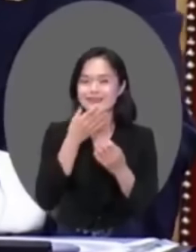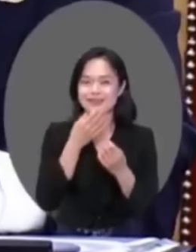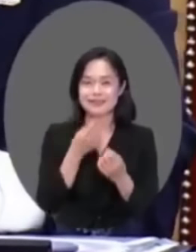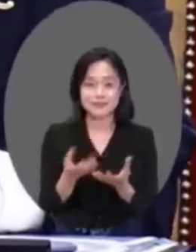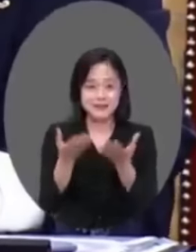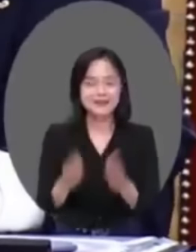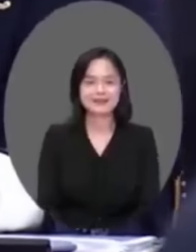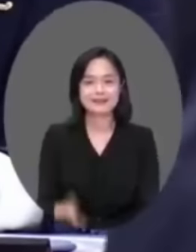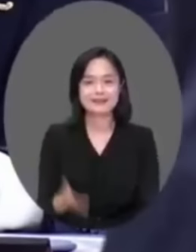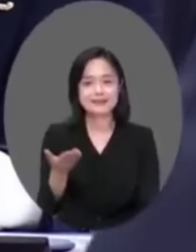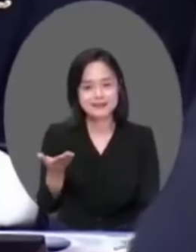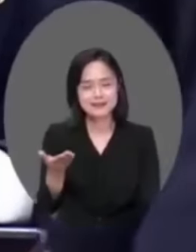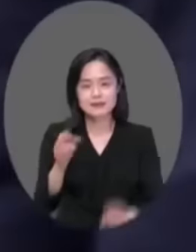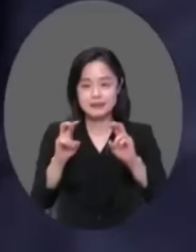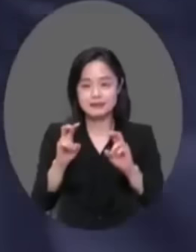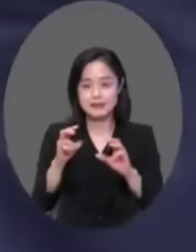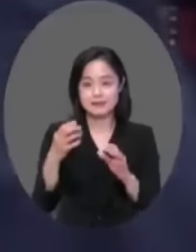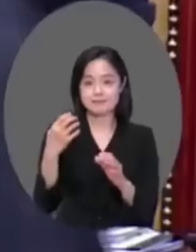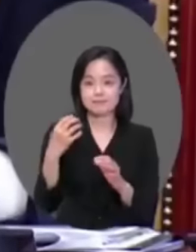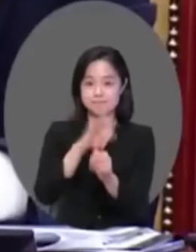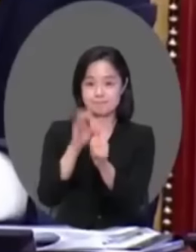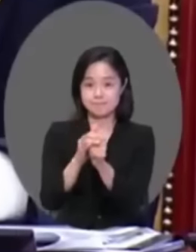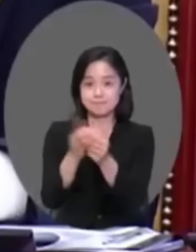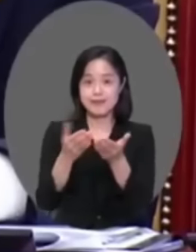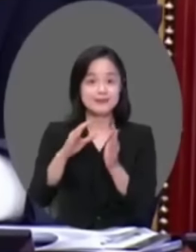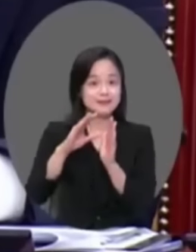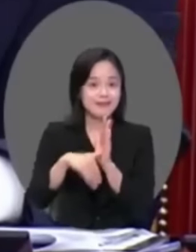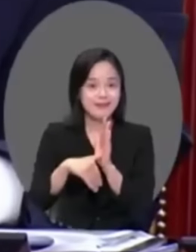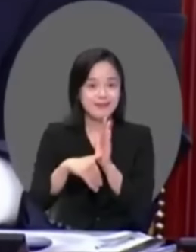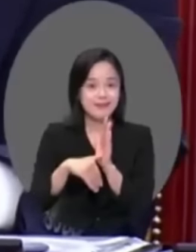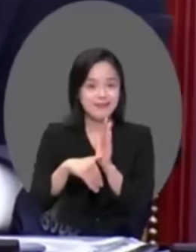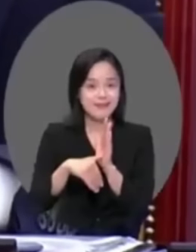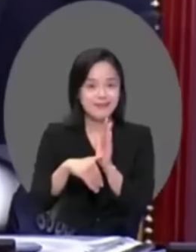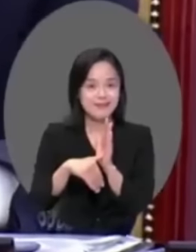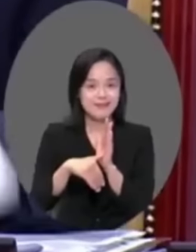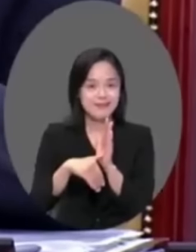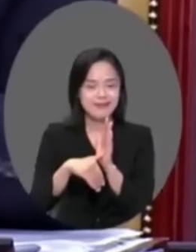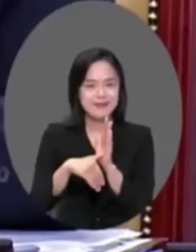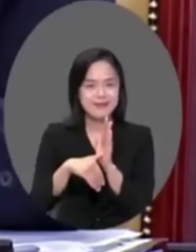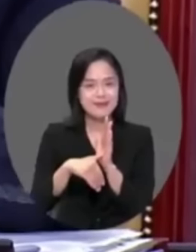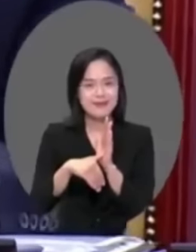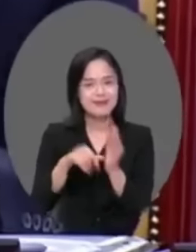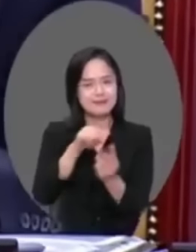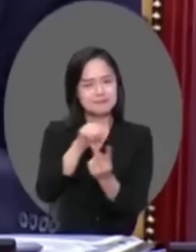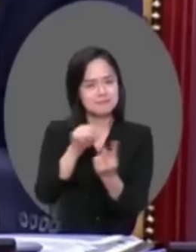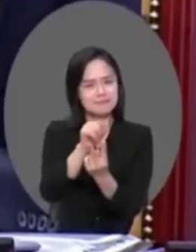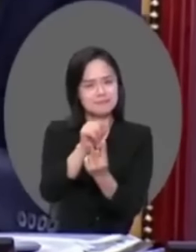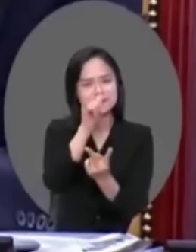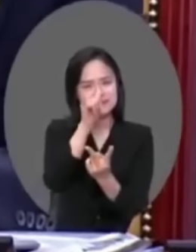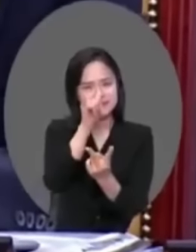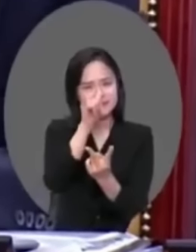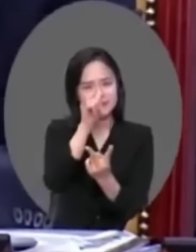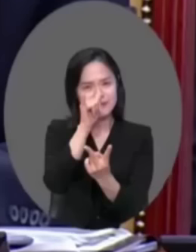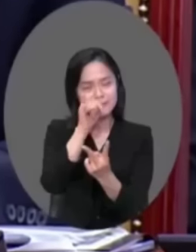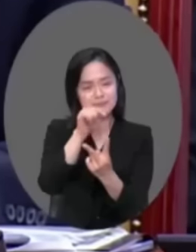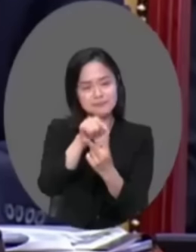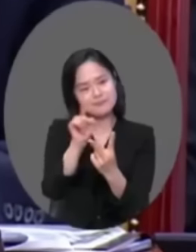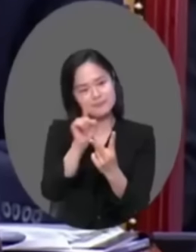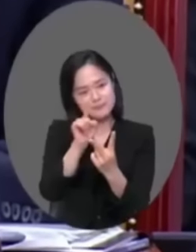사장 임명될 때 보통 이런 어 자리는 중에 하나 관제 결과이거나 아니면 전문성을 인정받거나